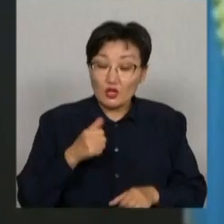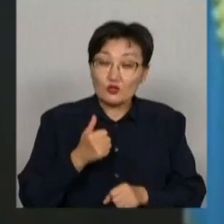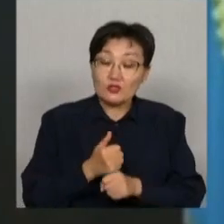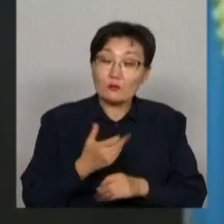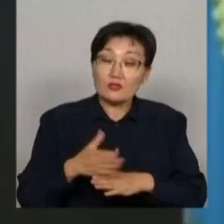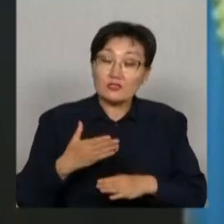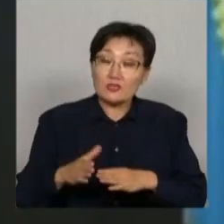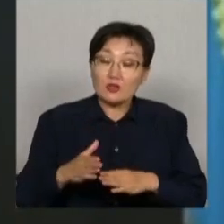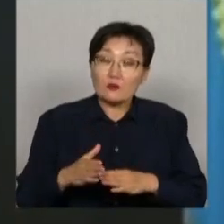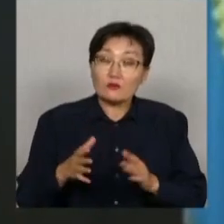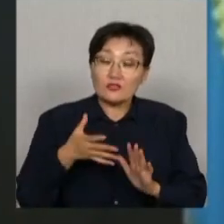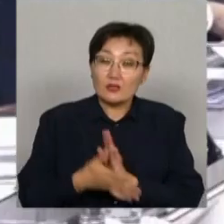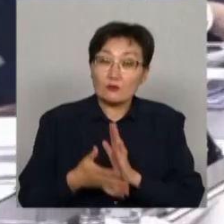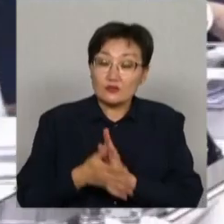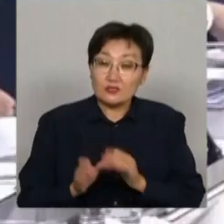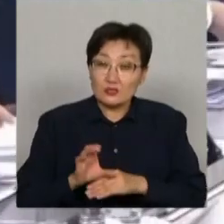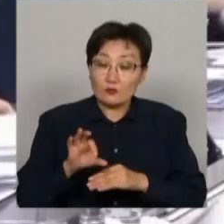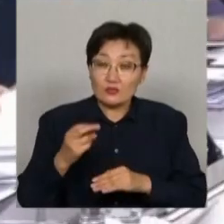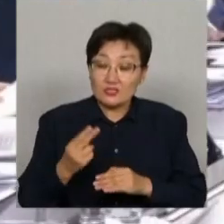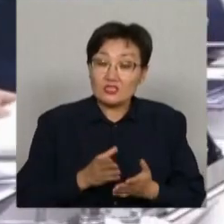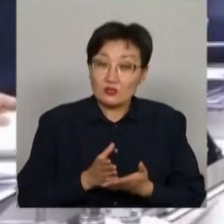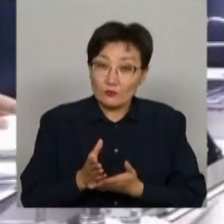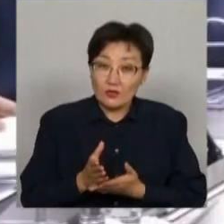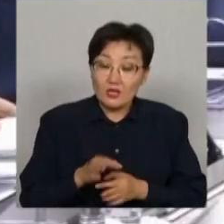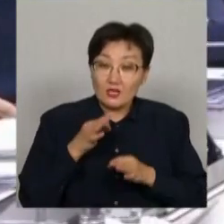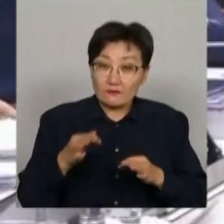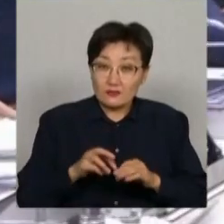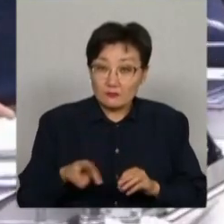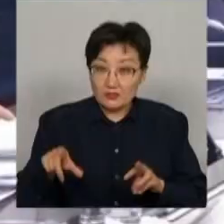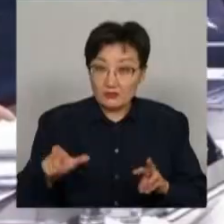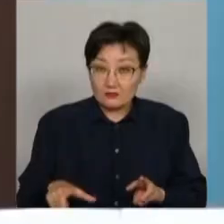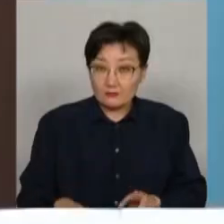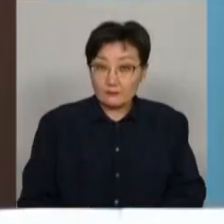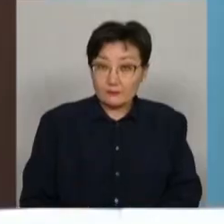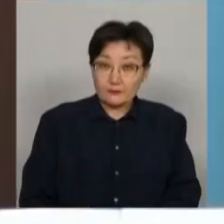основная доля расходов будет направлена на социальную сферу, отметил министр.